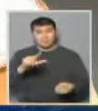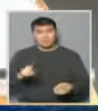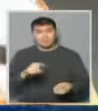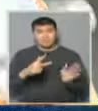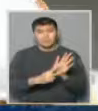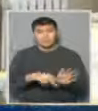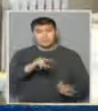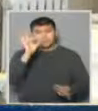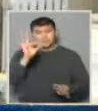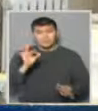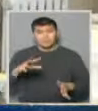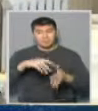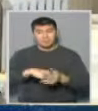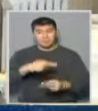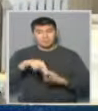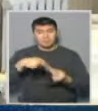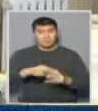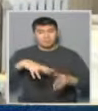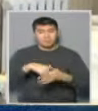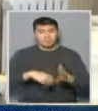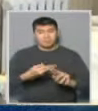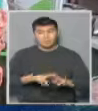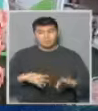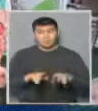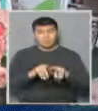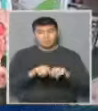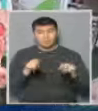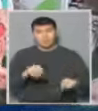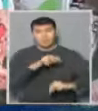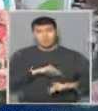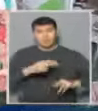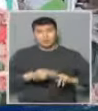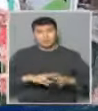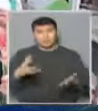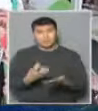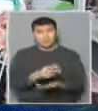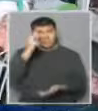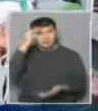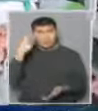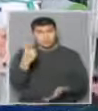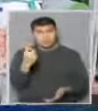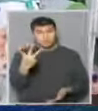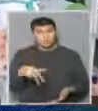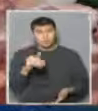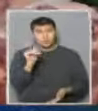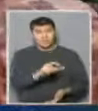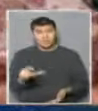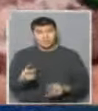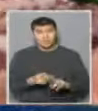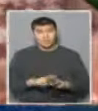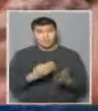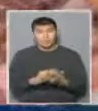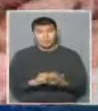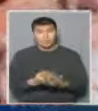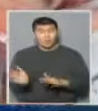20,8%-ті құрайды. Осы уақытта шағын және орта кәсіпкерлік саласында жұмыспен қамтылғандар саны 134 мың адамды құрап, бұл